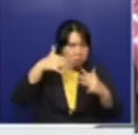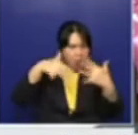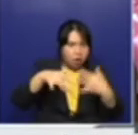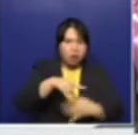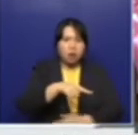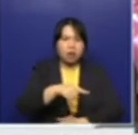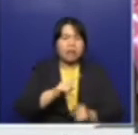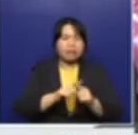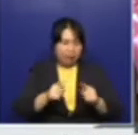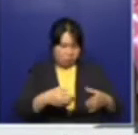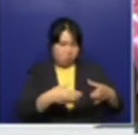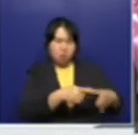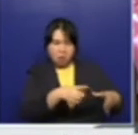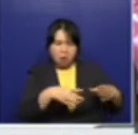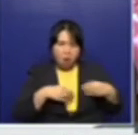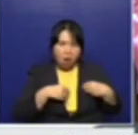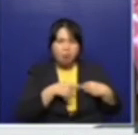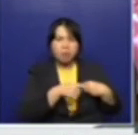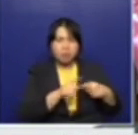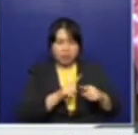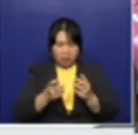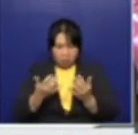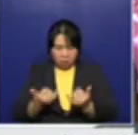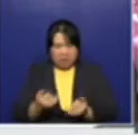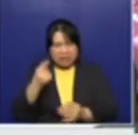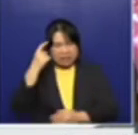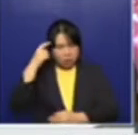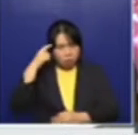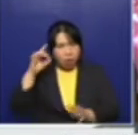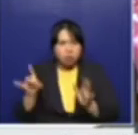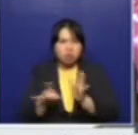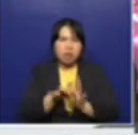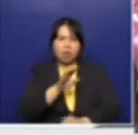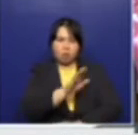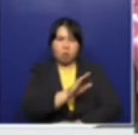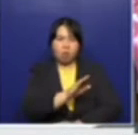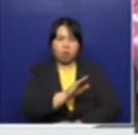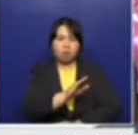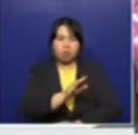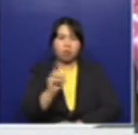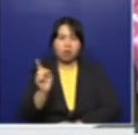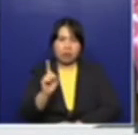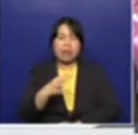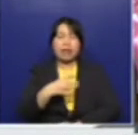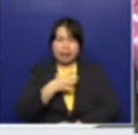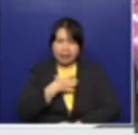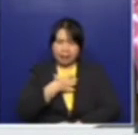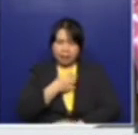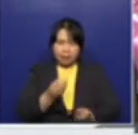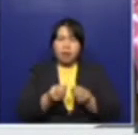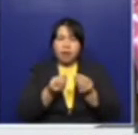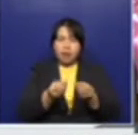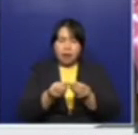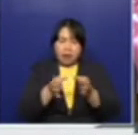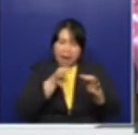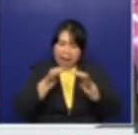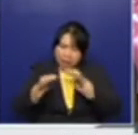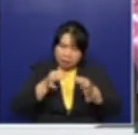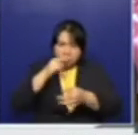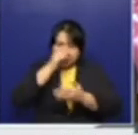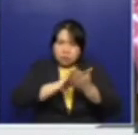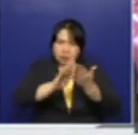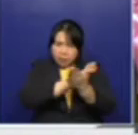ไงก็ตามผมเข้าใจว่ามันถึงเวลาสุดท้ายแล้วผมอยากจะสร้างความเข้าใจให้แก่คนไทยทุก